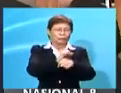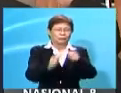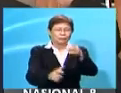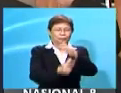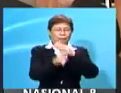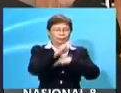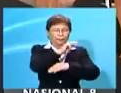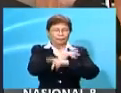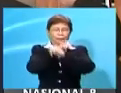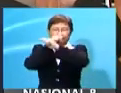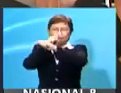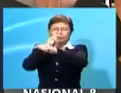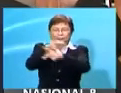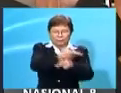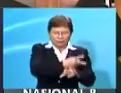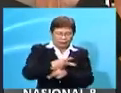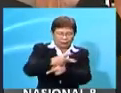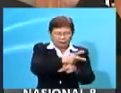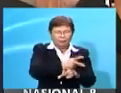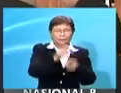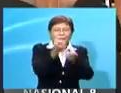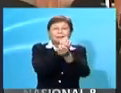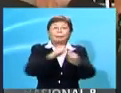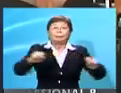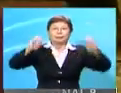Menteri Peranan untuk menjaga keselamatan